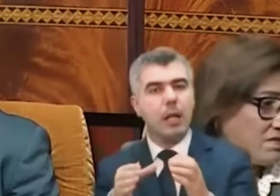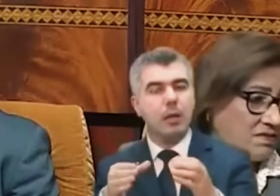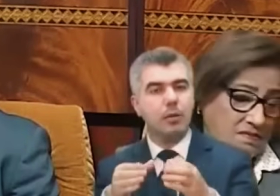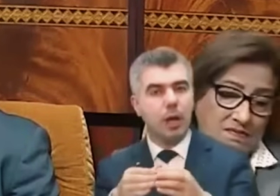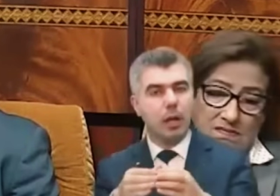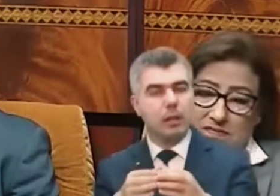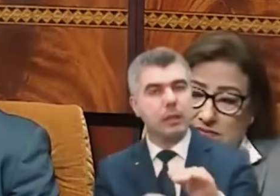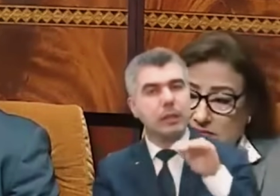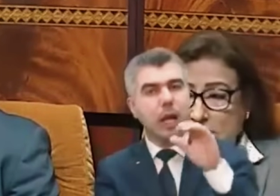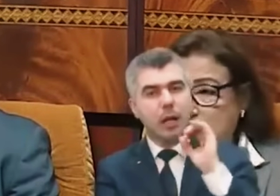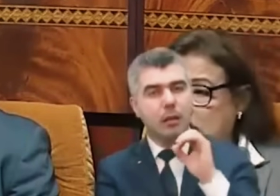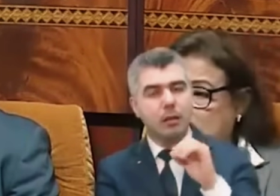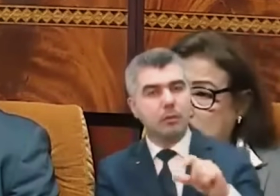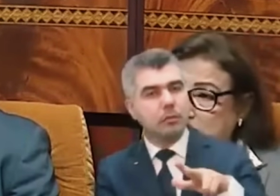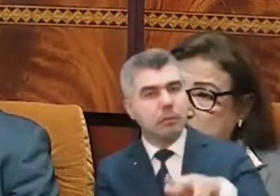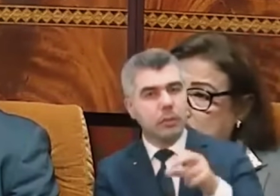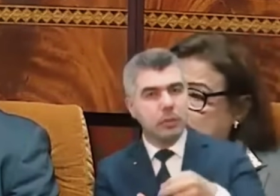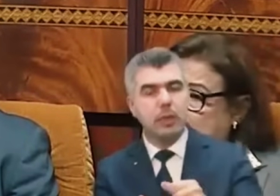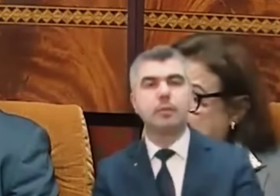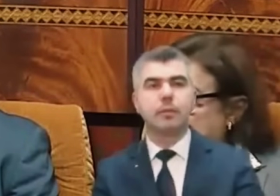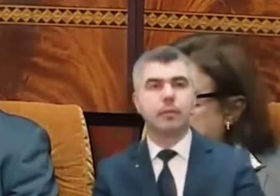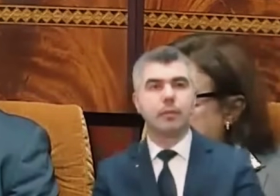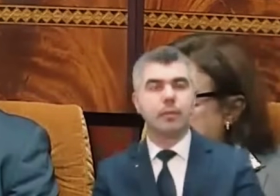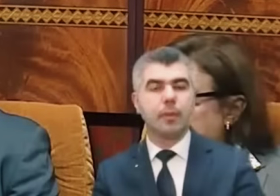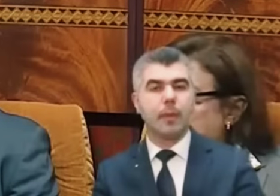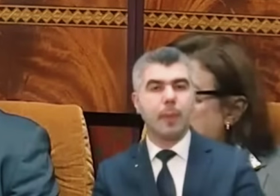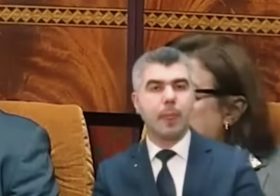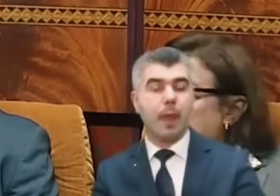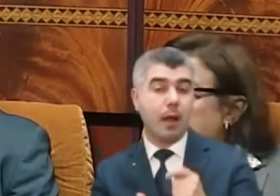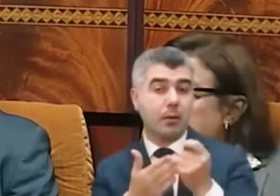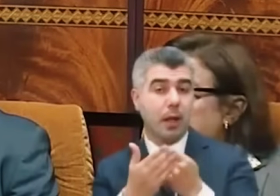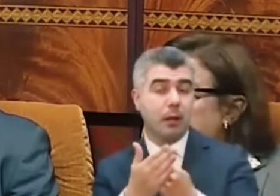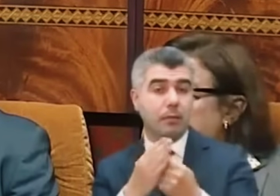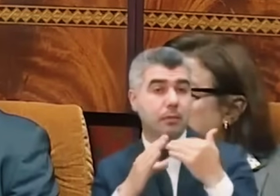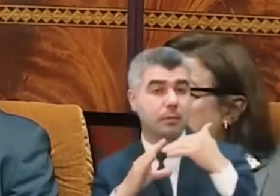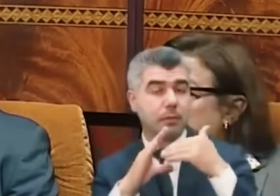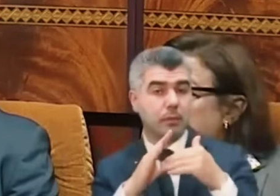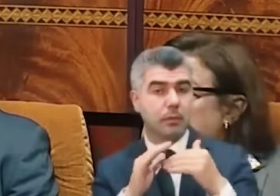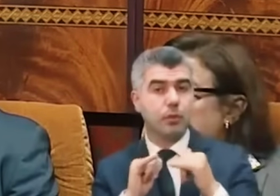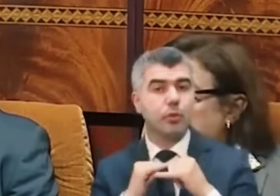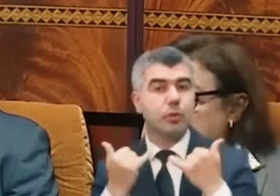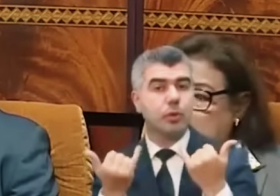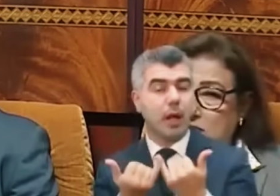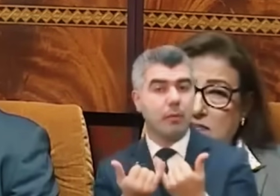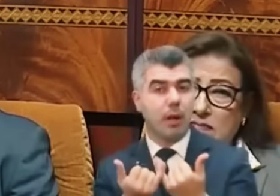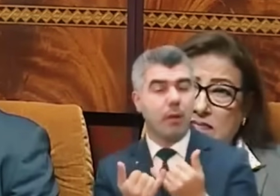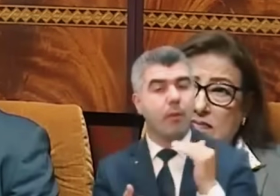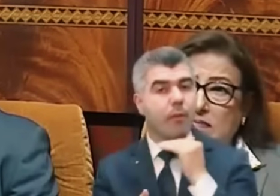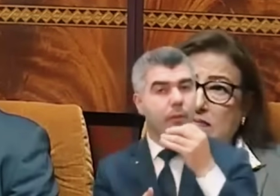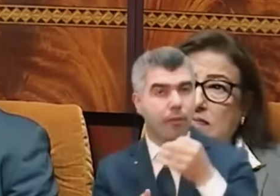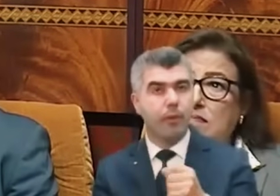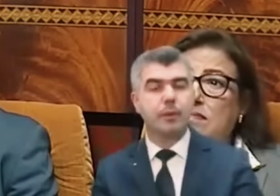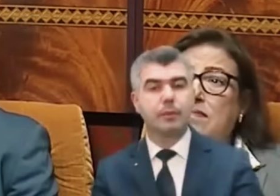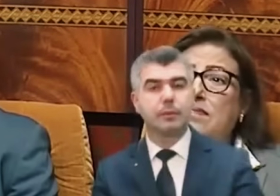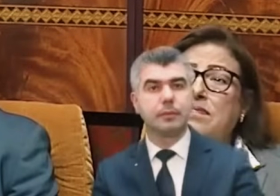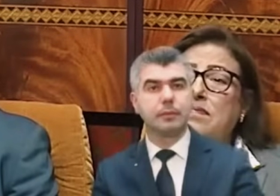الوحدة الترابية للمملكة. السيد الرئيس تقدمنا بطلبات اجتماعات حول قضايا طارئة من